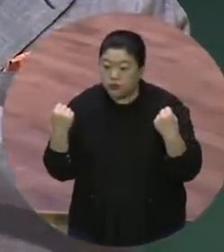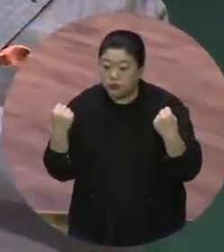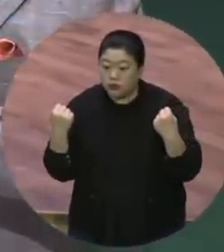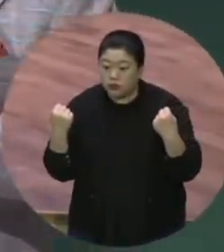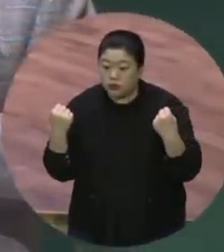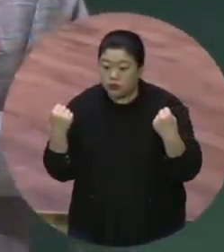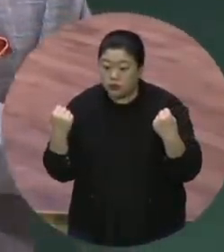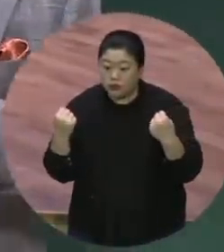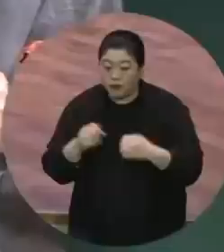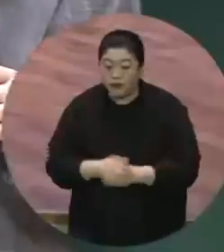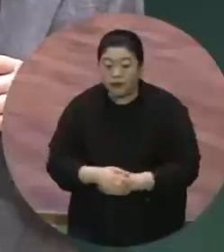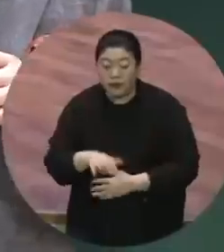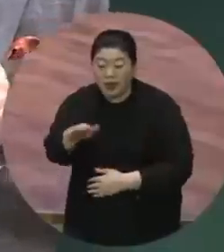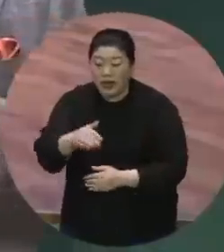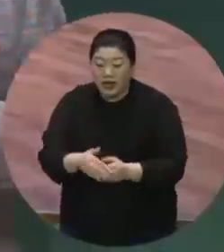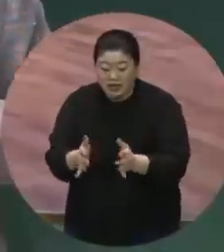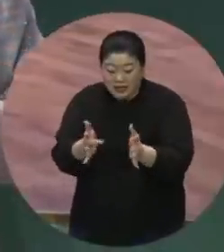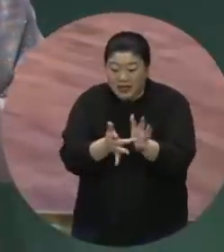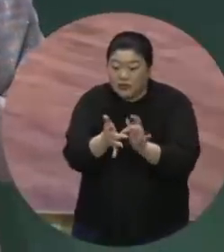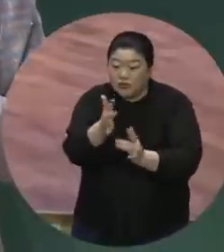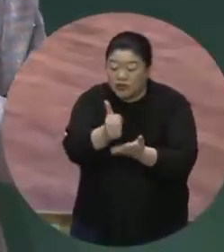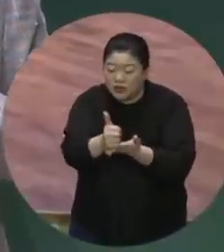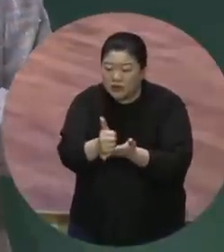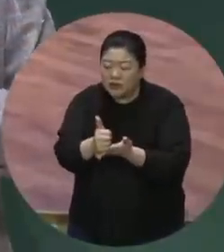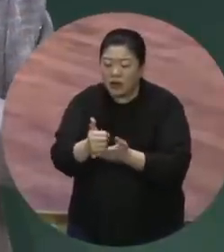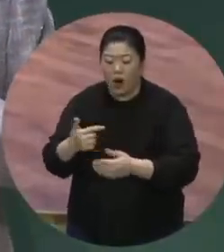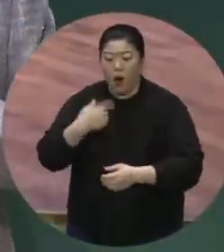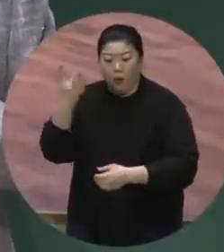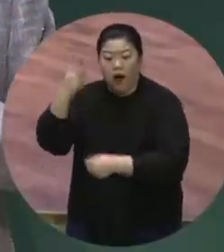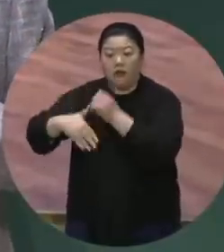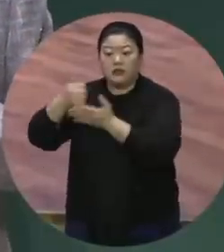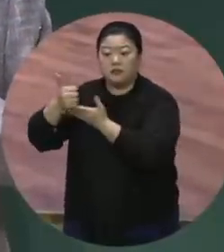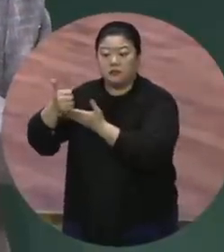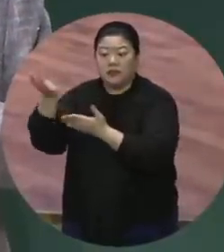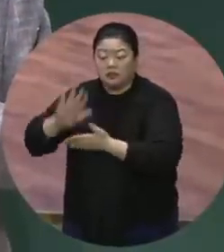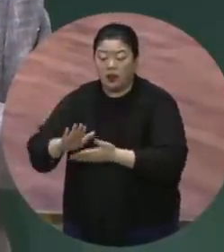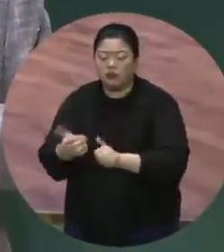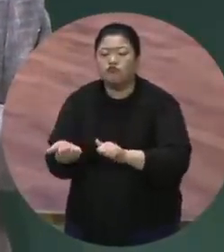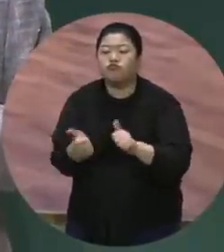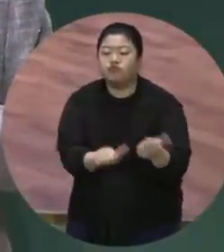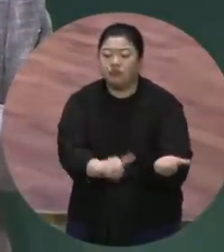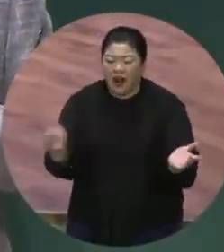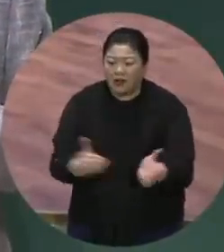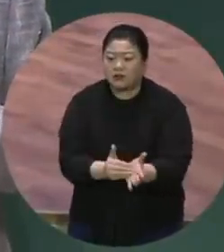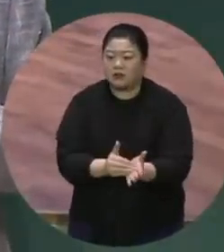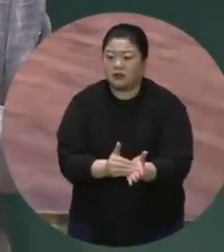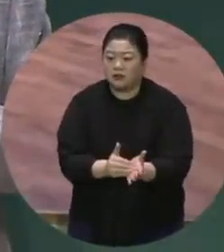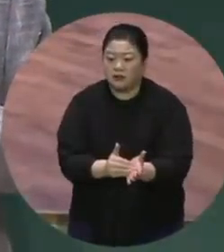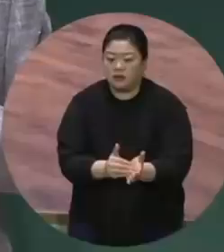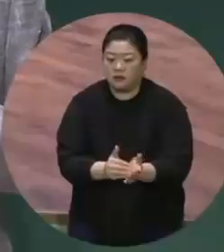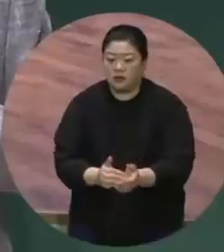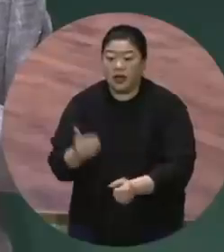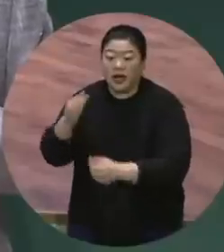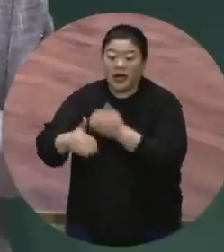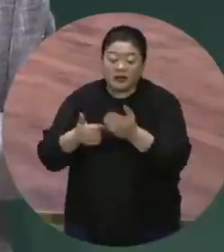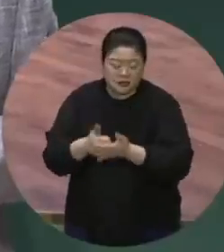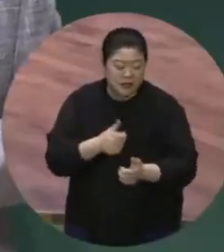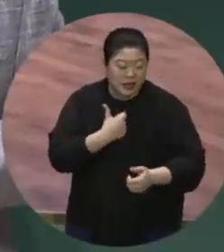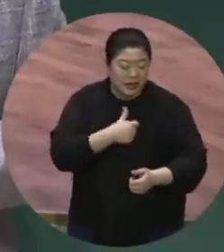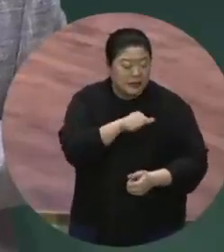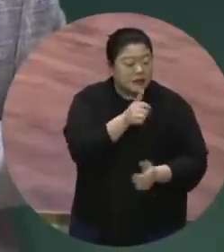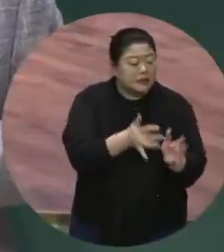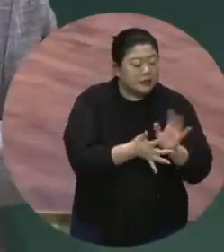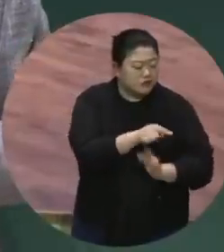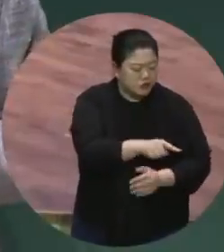예수 그리스도가 어느 정도 낮았느냐? 죽기까지. 실제로 죽었어요. 죽기까지. 하나님, 너 죽으라.